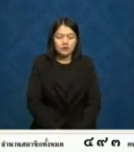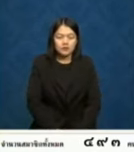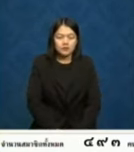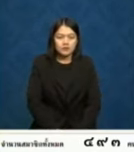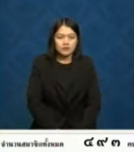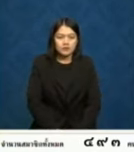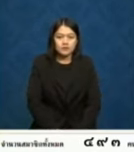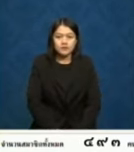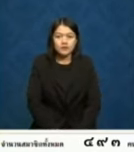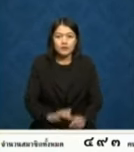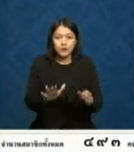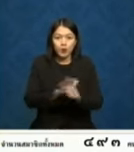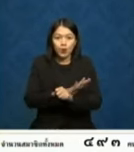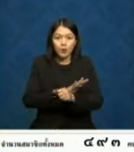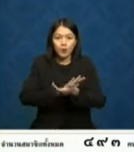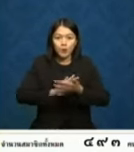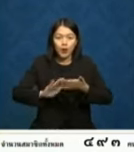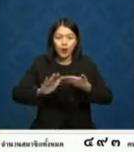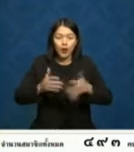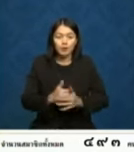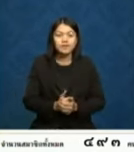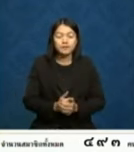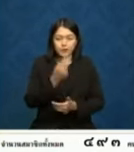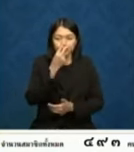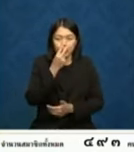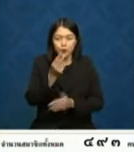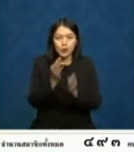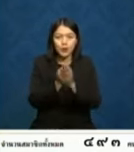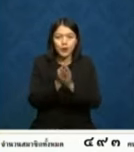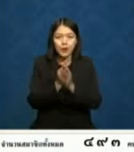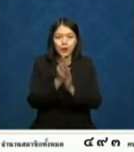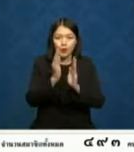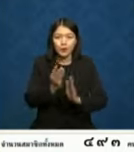แสดงตนทุกท่านแล้วก็แจ้งผล